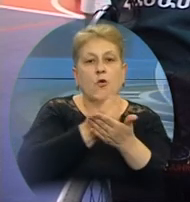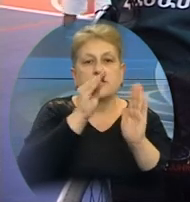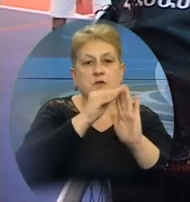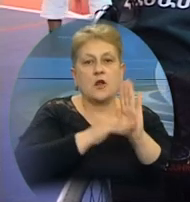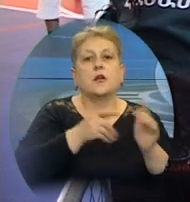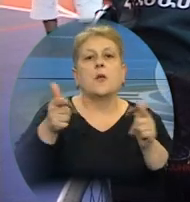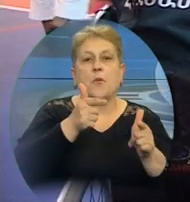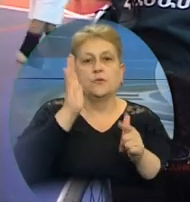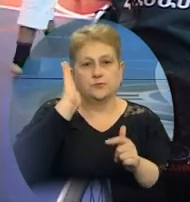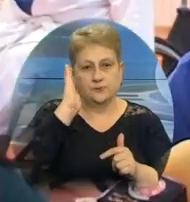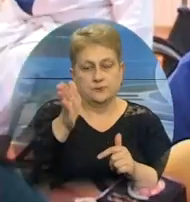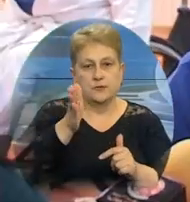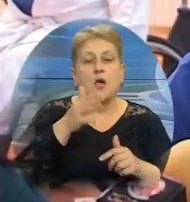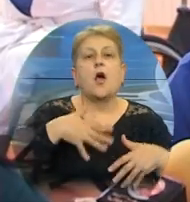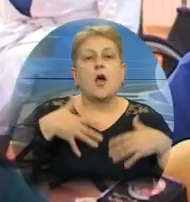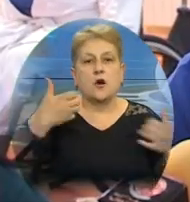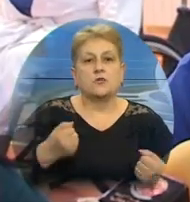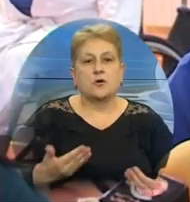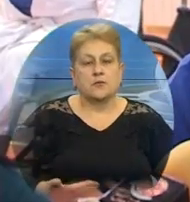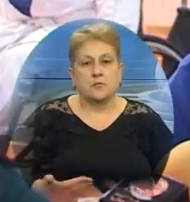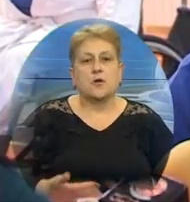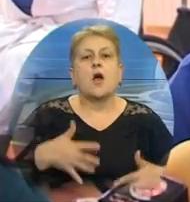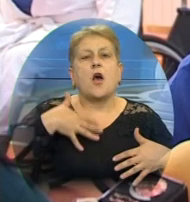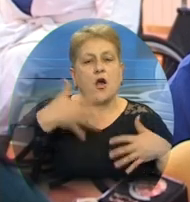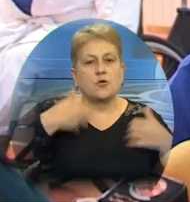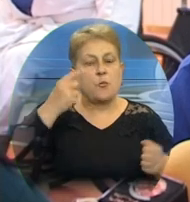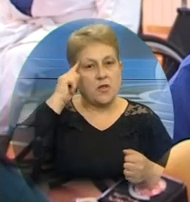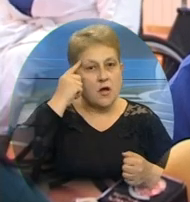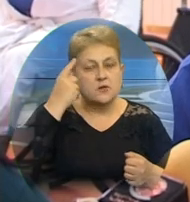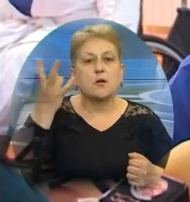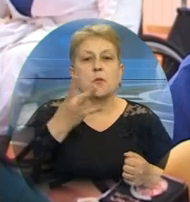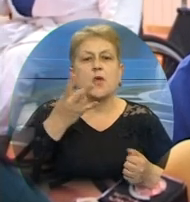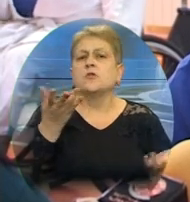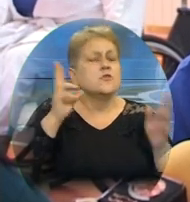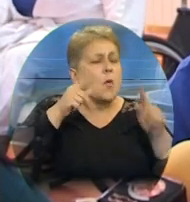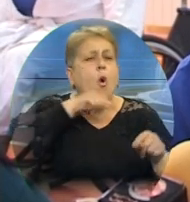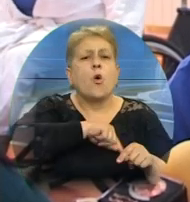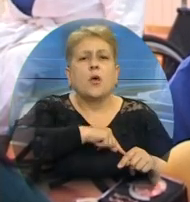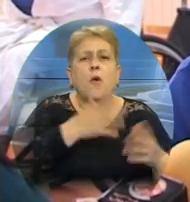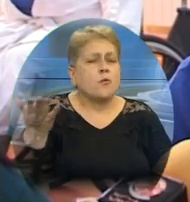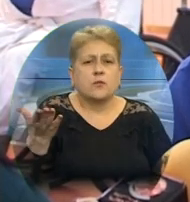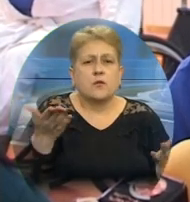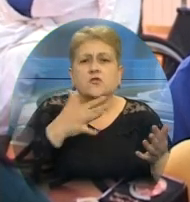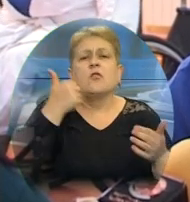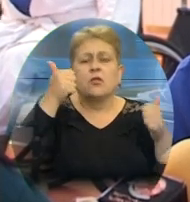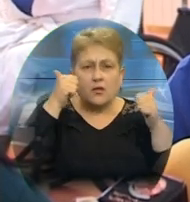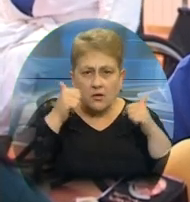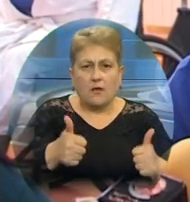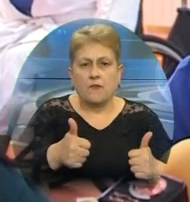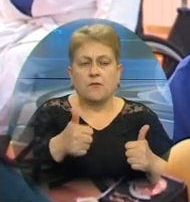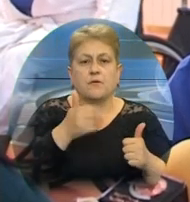ծրագիր է պատրաստվում իրականացնել։ Առողջ ապրելակերպ, առողջ մտածելակերպ։ Չգիտեմ, հոգեբանորեն շատ լավ